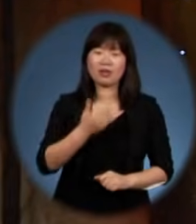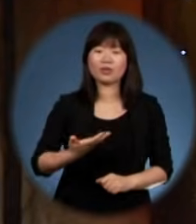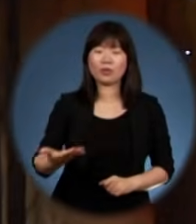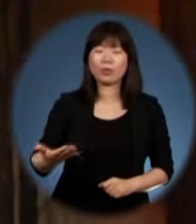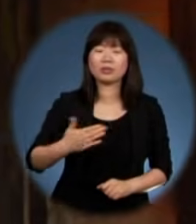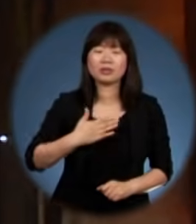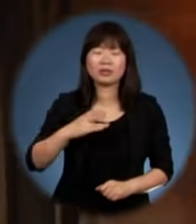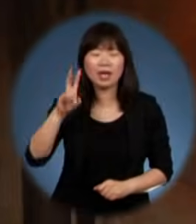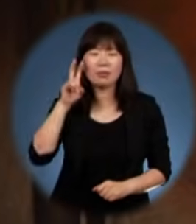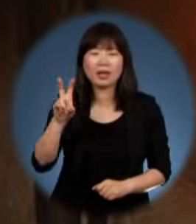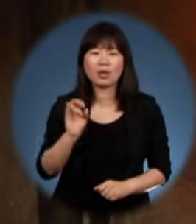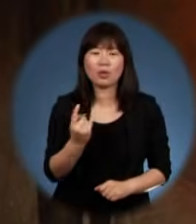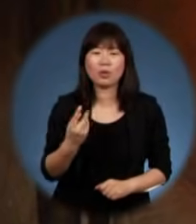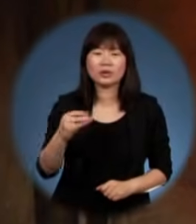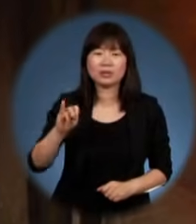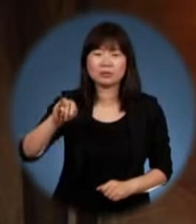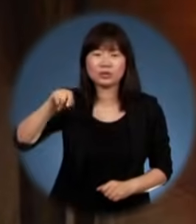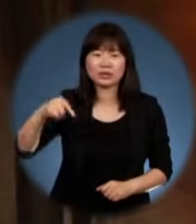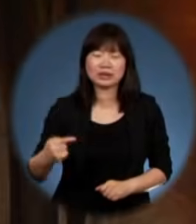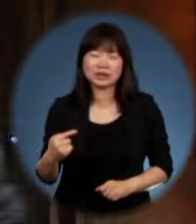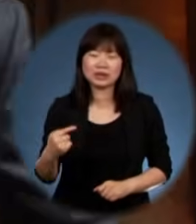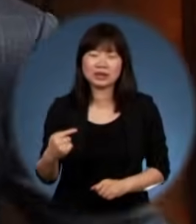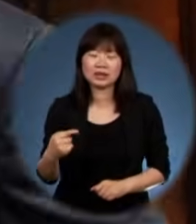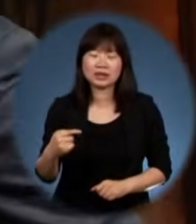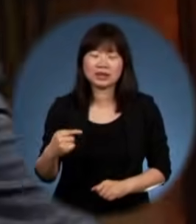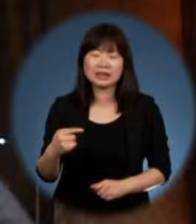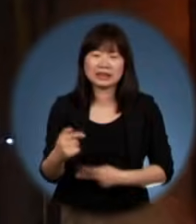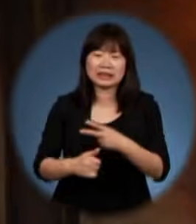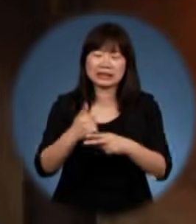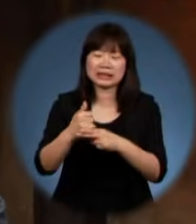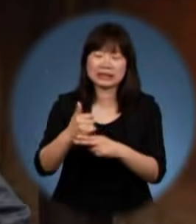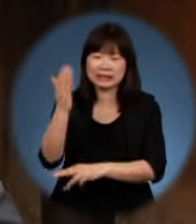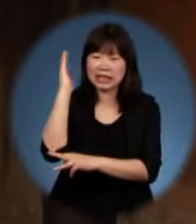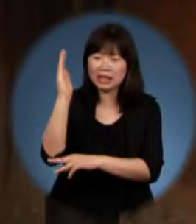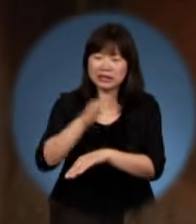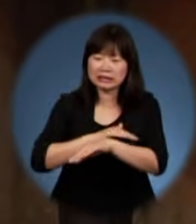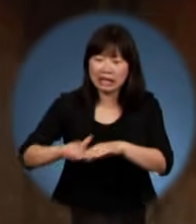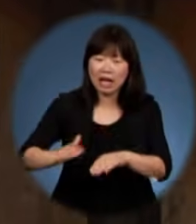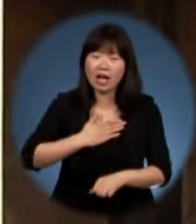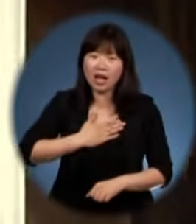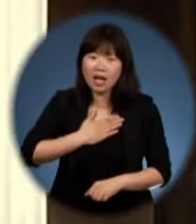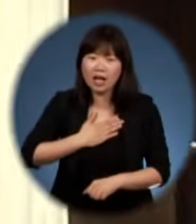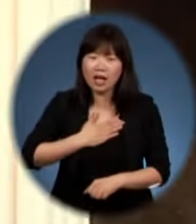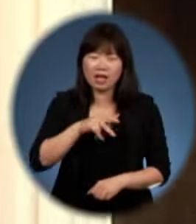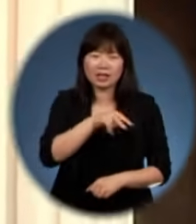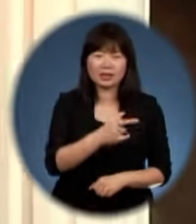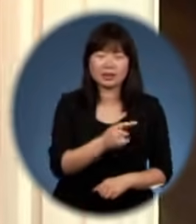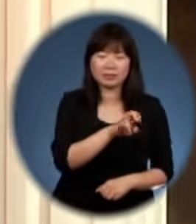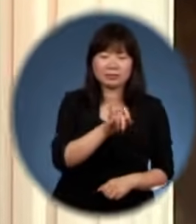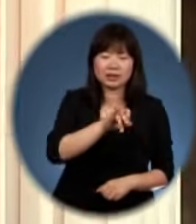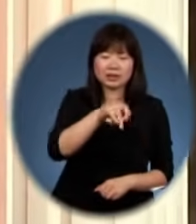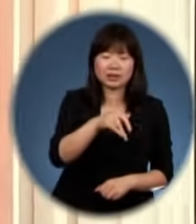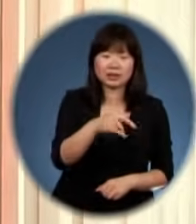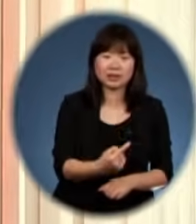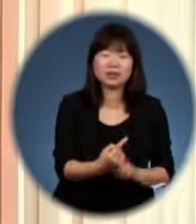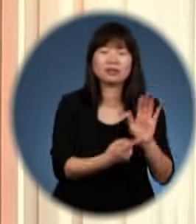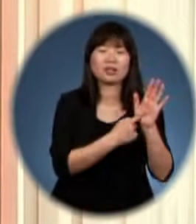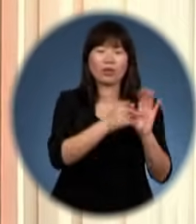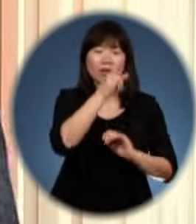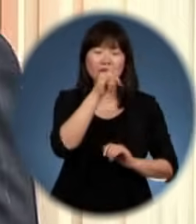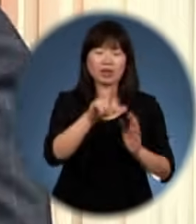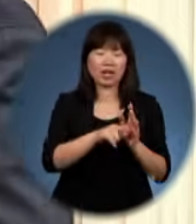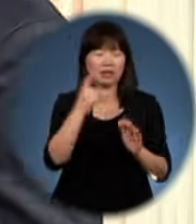여러분 아마 어디 부스 신화를 잘 아실겁니다 즉 그 오이디푸스 신화 에 보면은 스킹 크가 나오게 되죠 그때